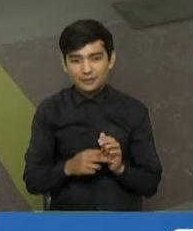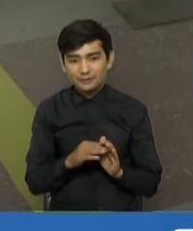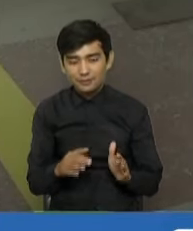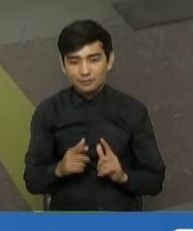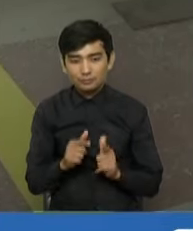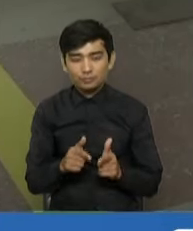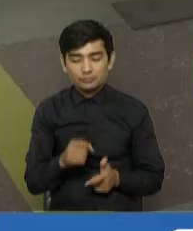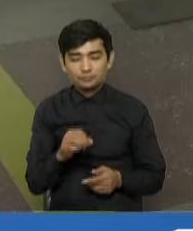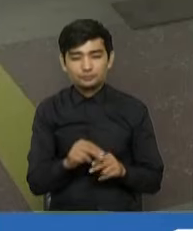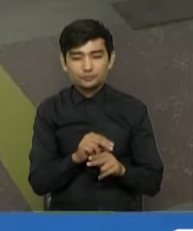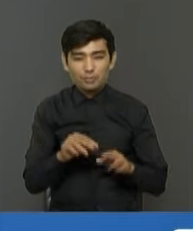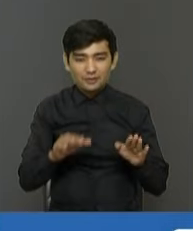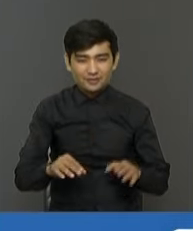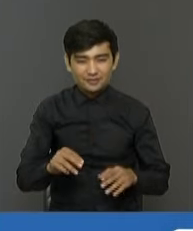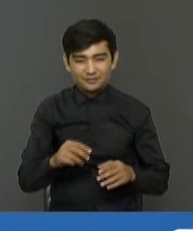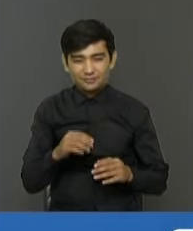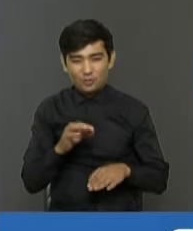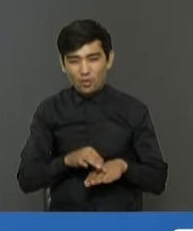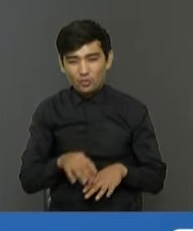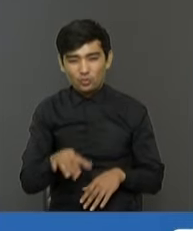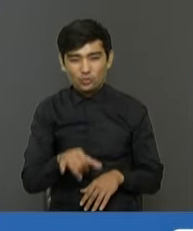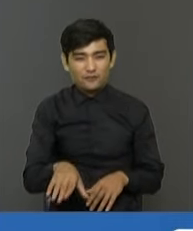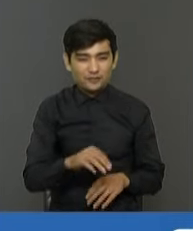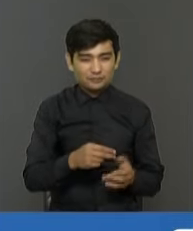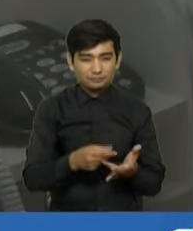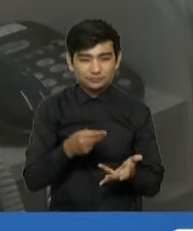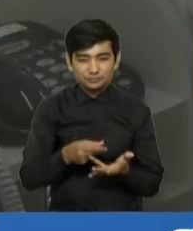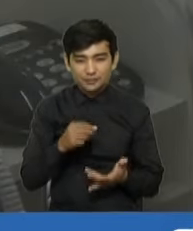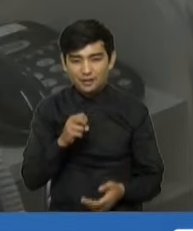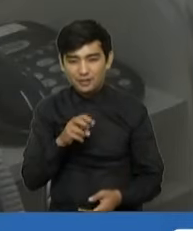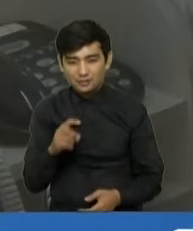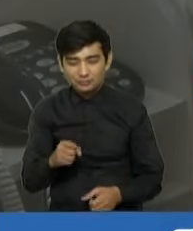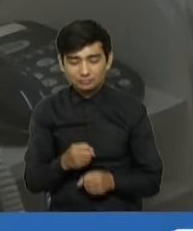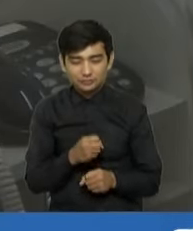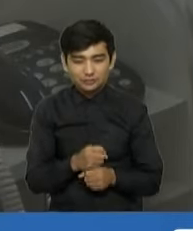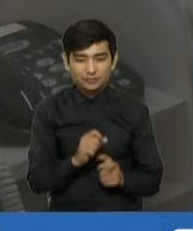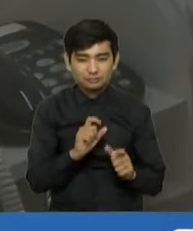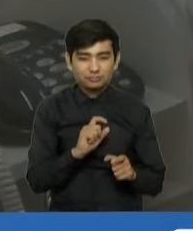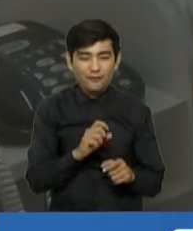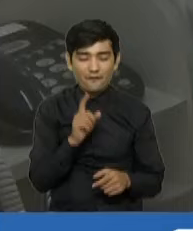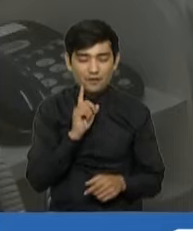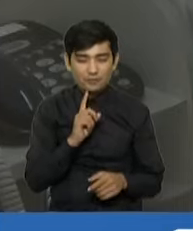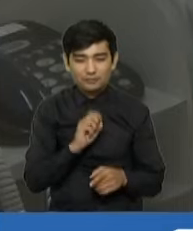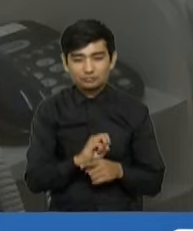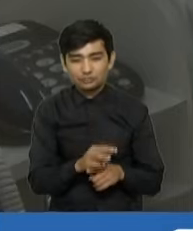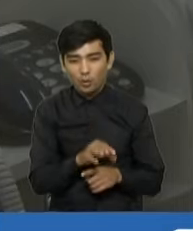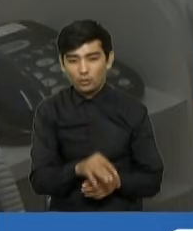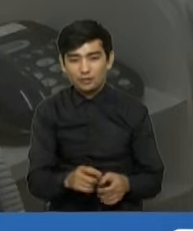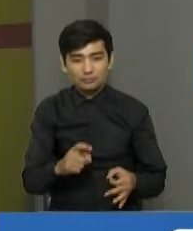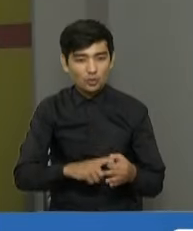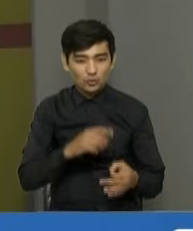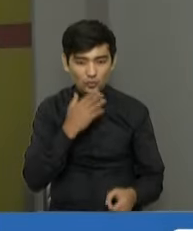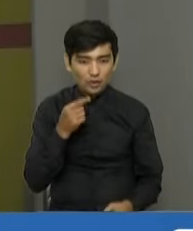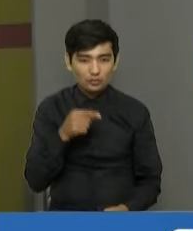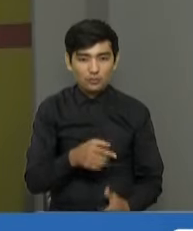емдеу мекемесінде дертпен күресіп жатқан науқастардың барлығынан сынама алынып жатыр. Әзірге коронавирус тіркелген жоқ, дейді дәрігерлер. Өңірде жыл басынан бері